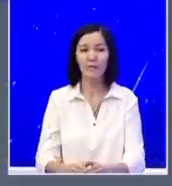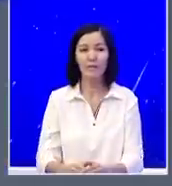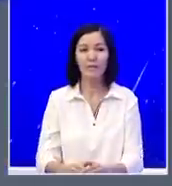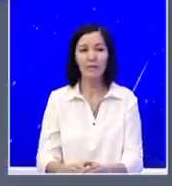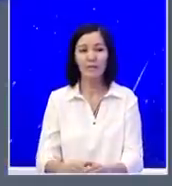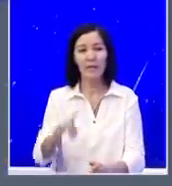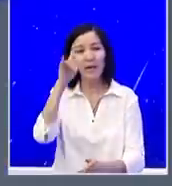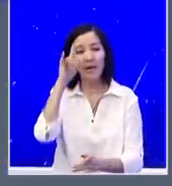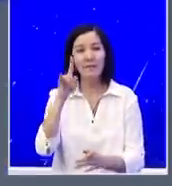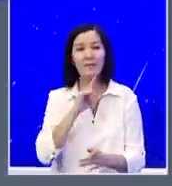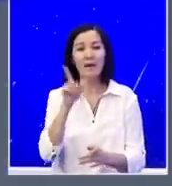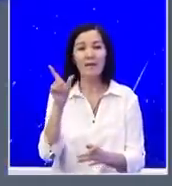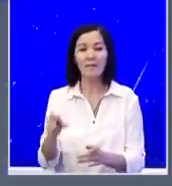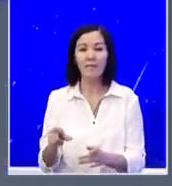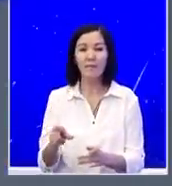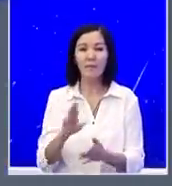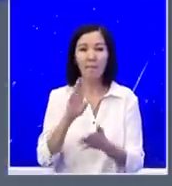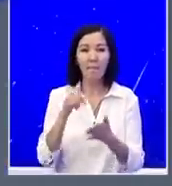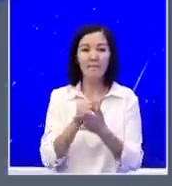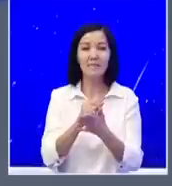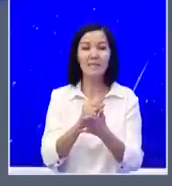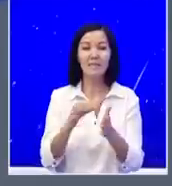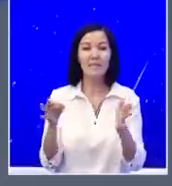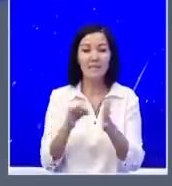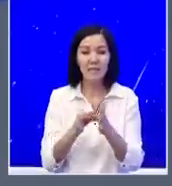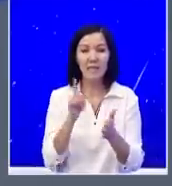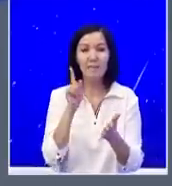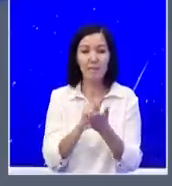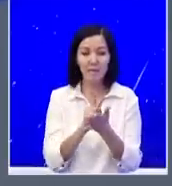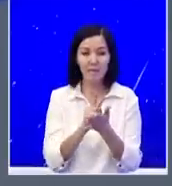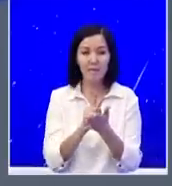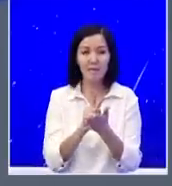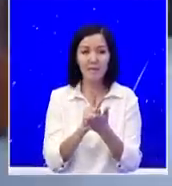Қазақ азаматының ол басты мақсаты бар. Басты мақсаты,